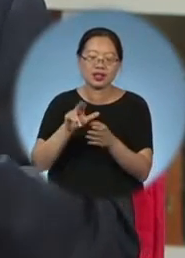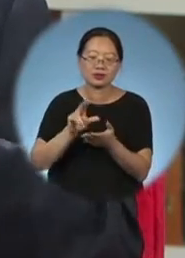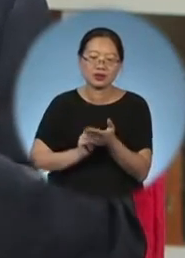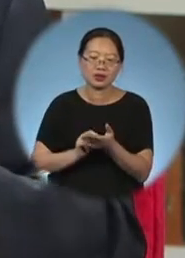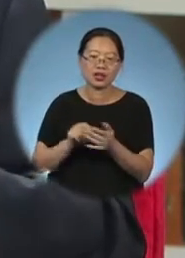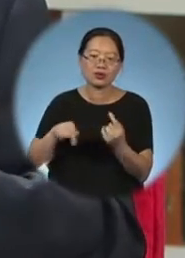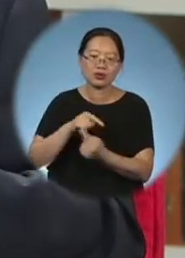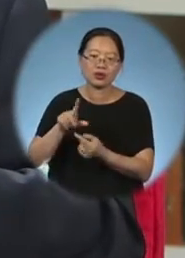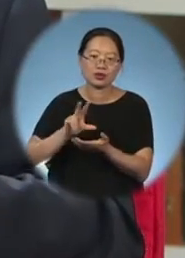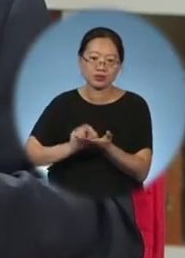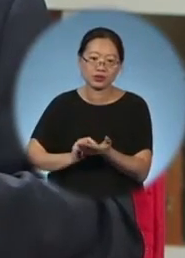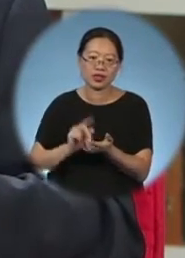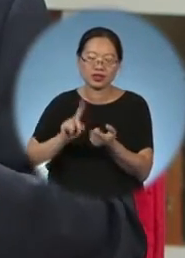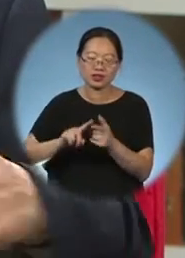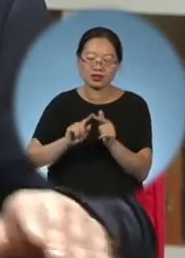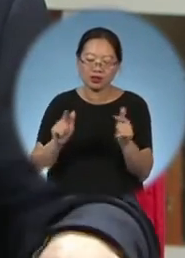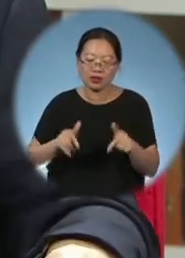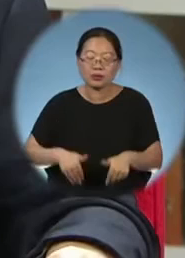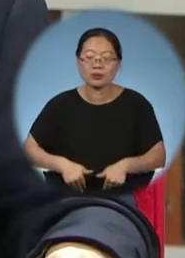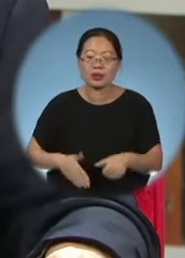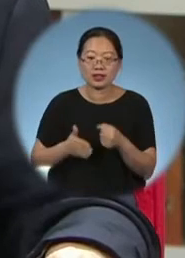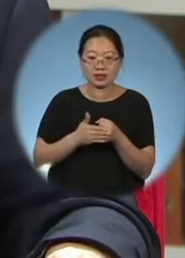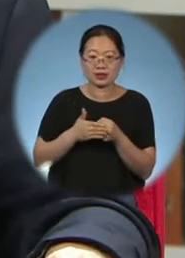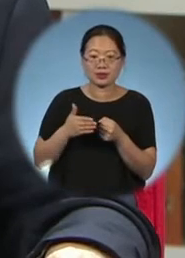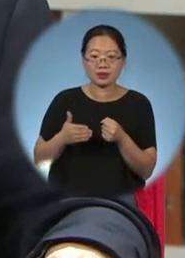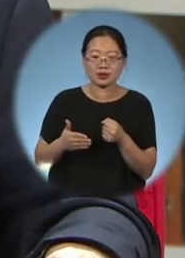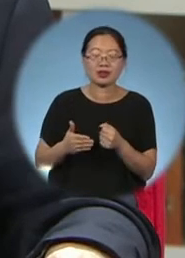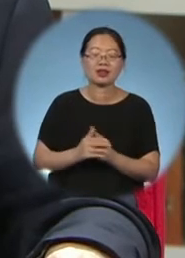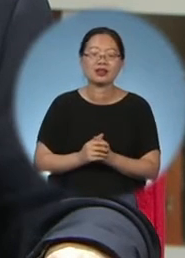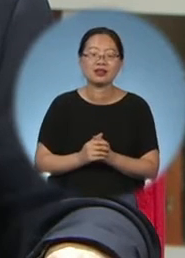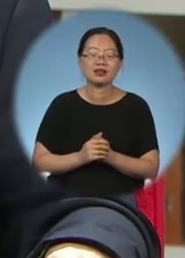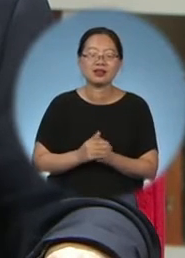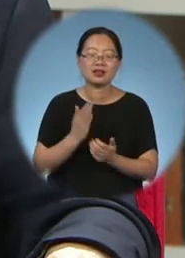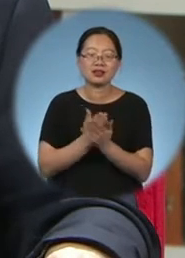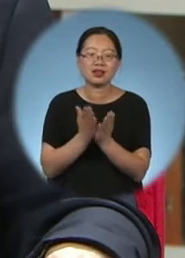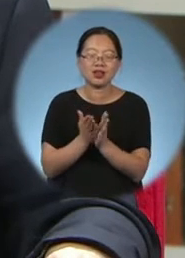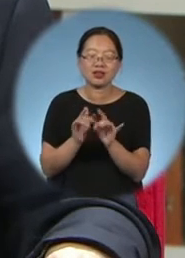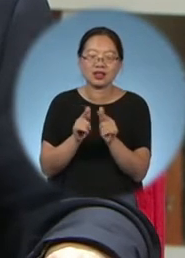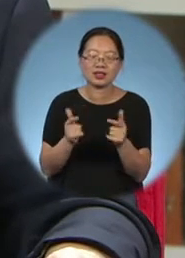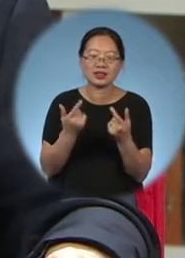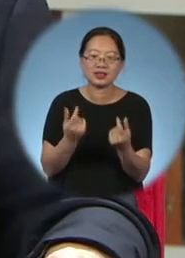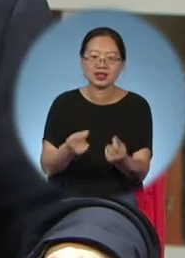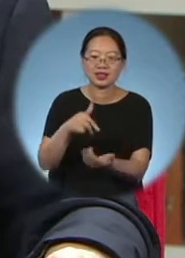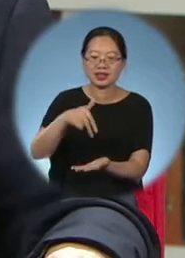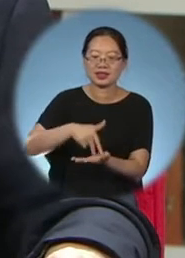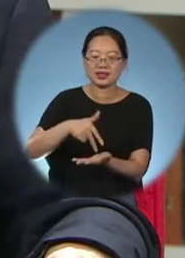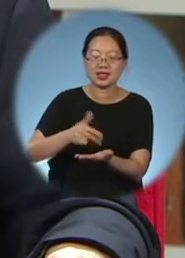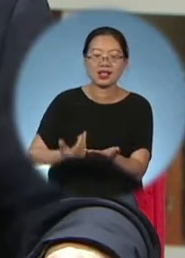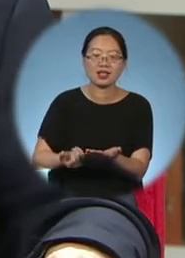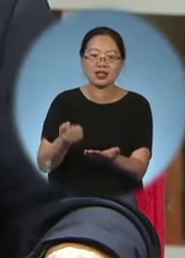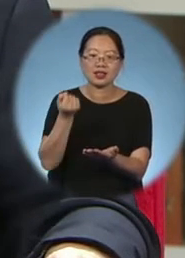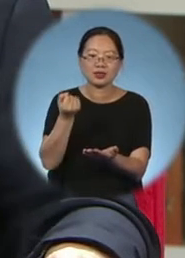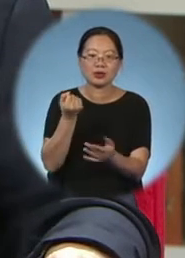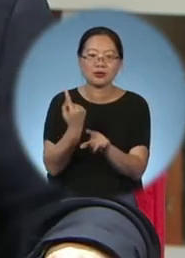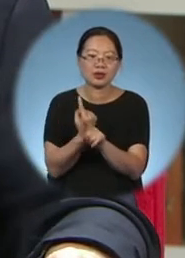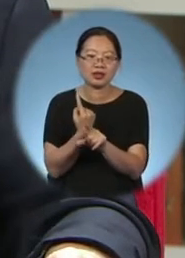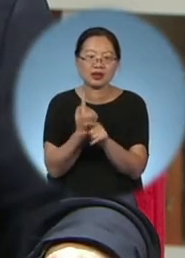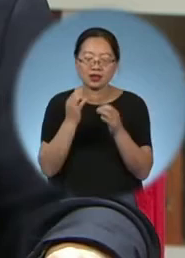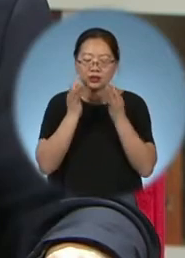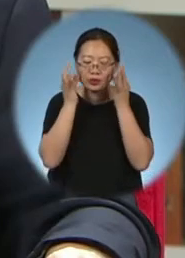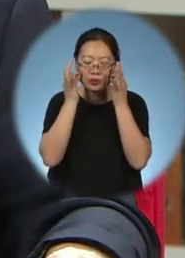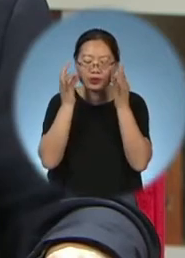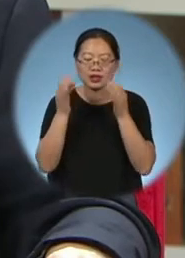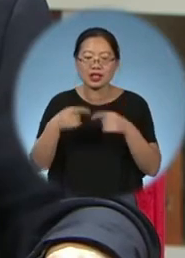예. 운영의 문제, 예. 이런 것이라고 생각하기 때문에 예. 그래서 여러 가지 그러한 측면들을 바꾸려는